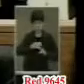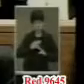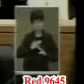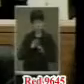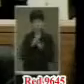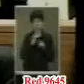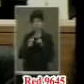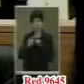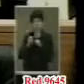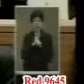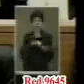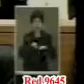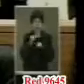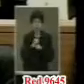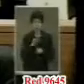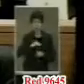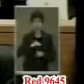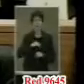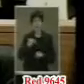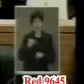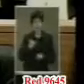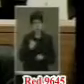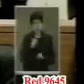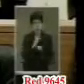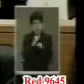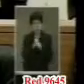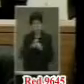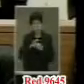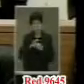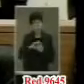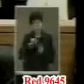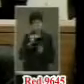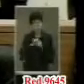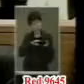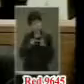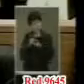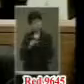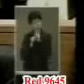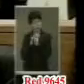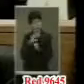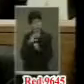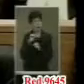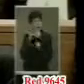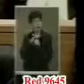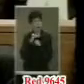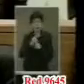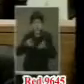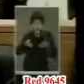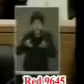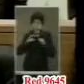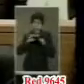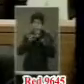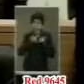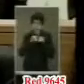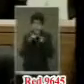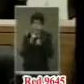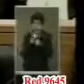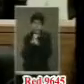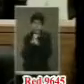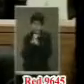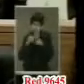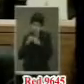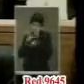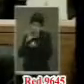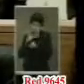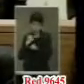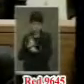ราทุกคนนี่เห็นใจกับเจ้าหน้าที่ตำรวจเหตุการณ์พฤษภา2535เชิงสะพานผ่านฟ้าลวดหนามตรงกลางประ